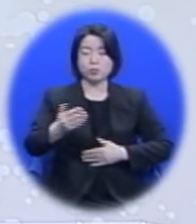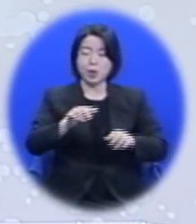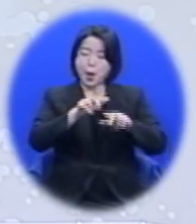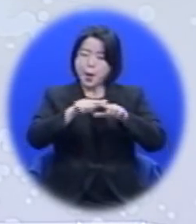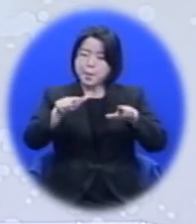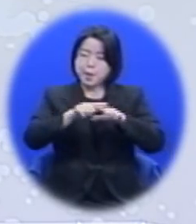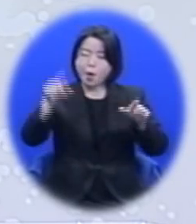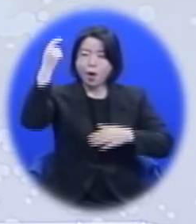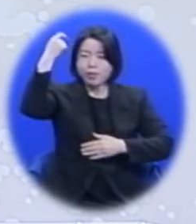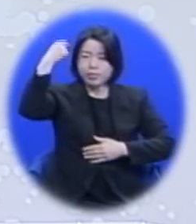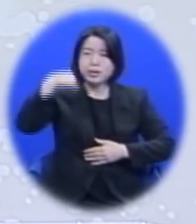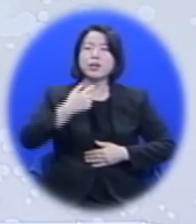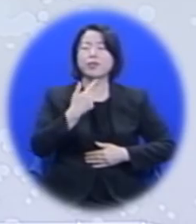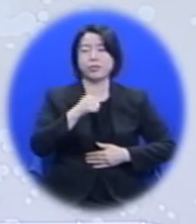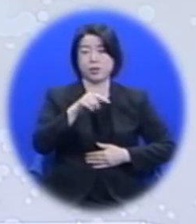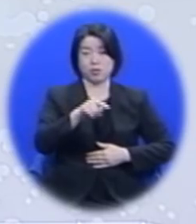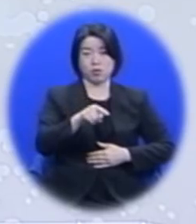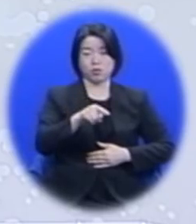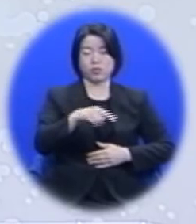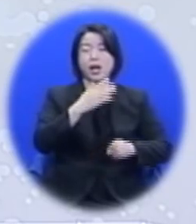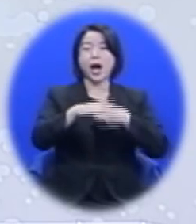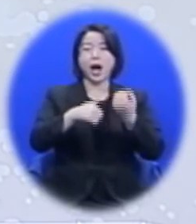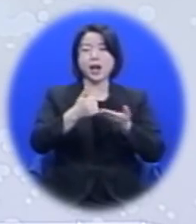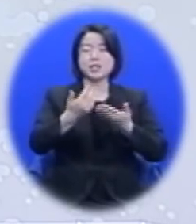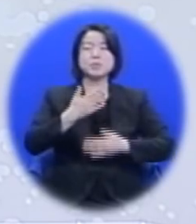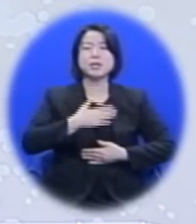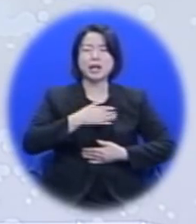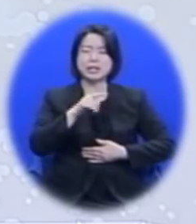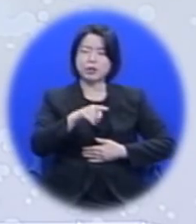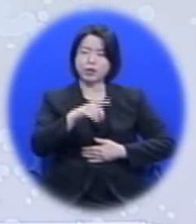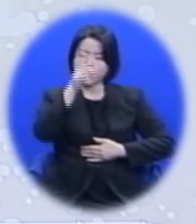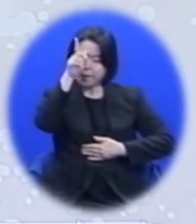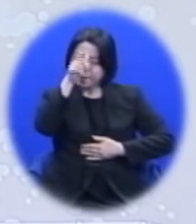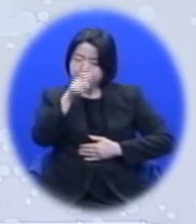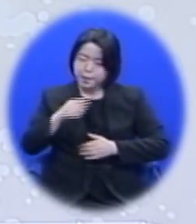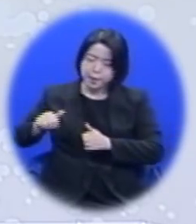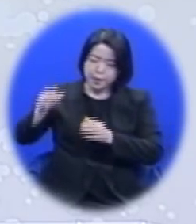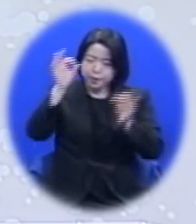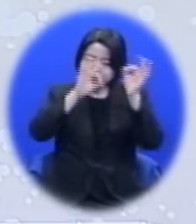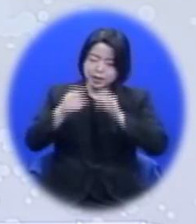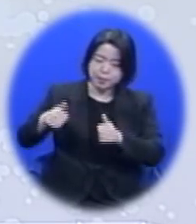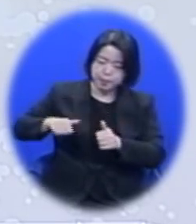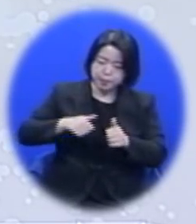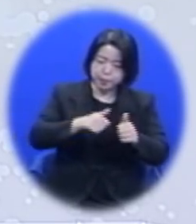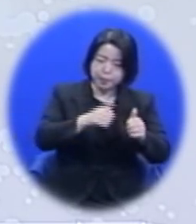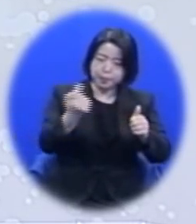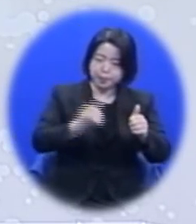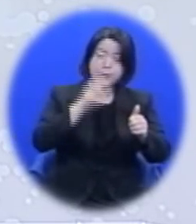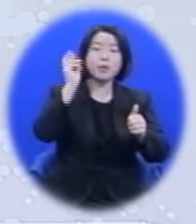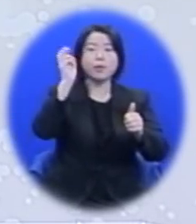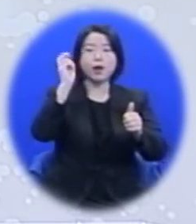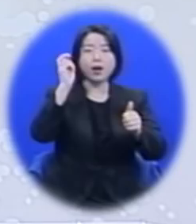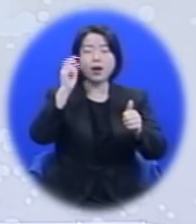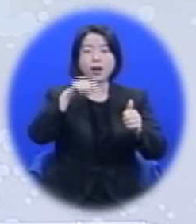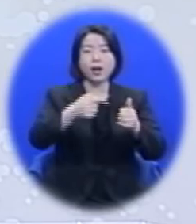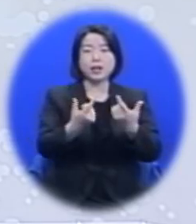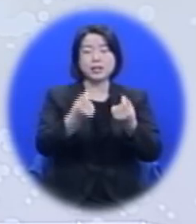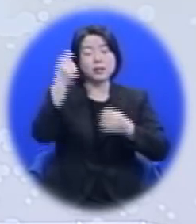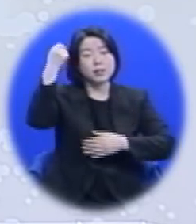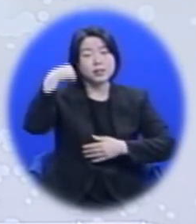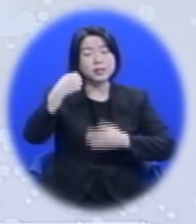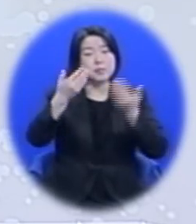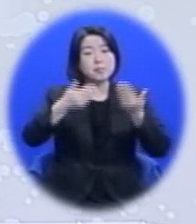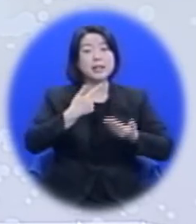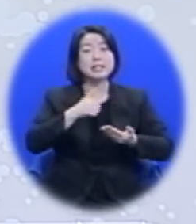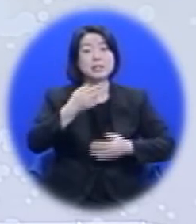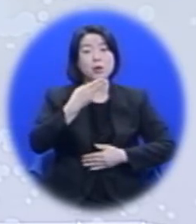평소에 느꼈던 것, 하나님이 나를 이렇게 집요하게 찾아 쫓아오시는구나. 이런 느낌 받아보신 적